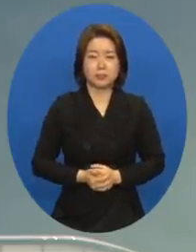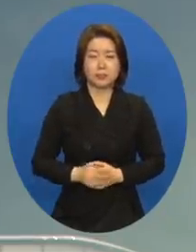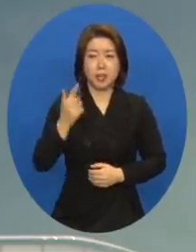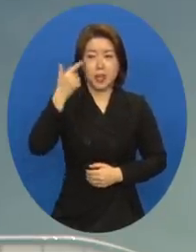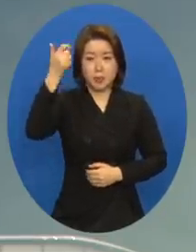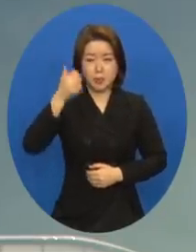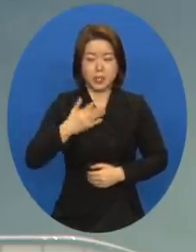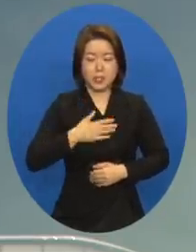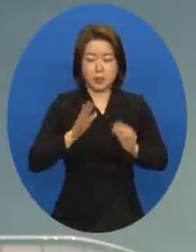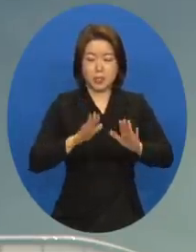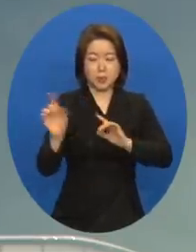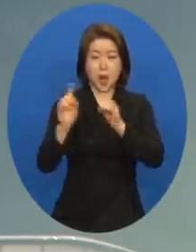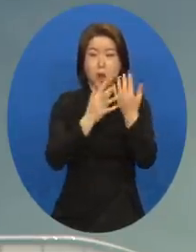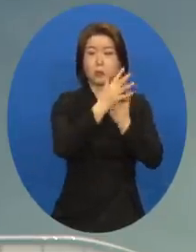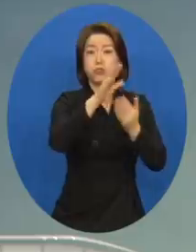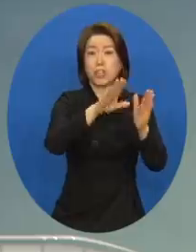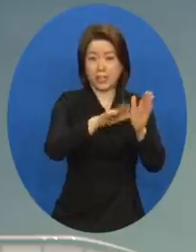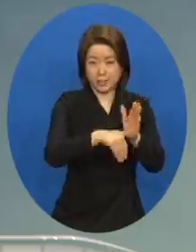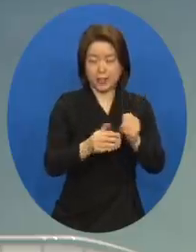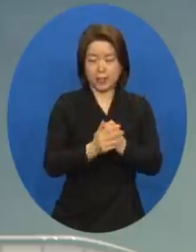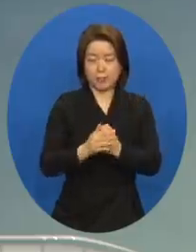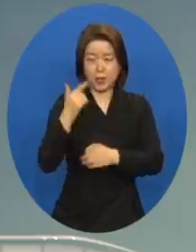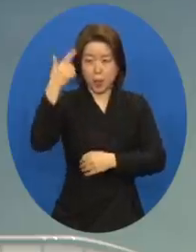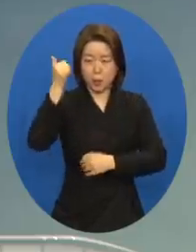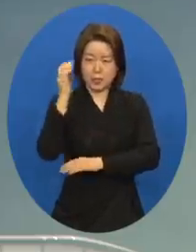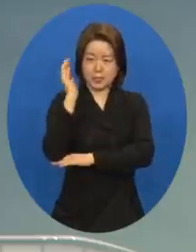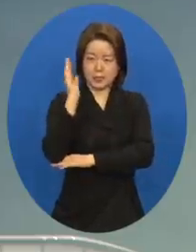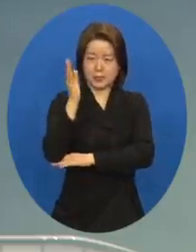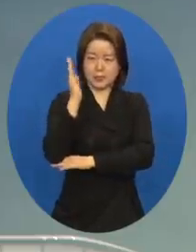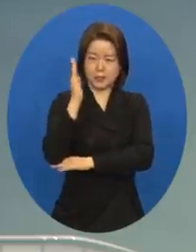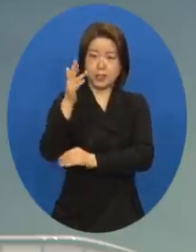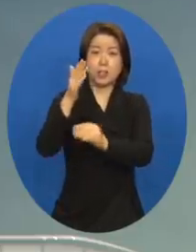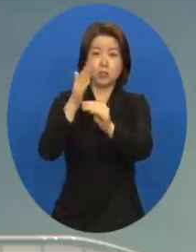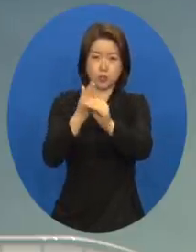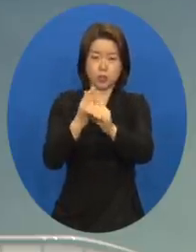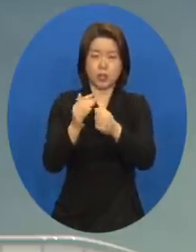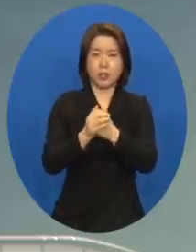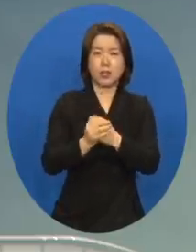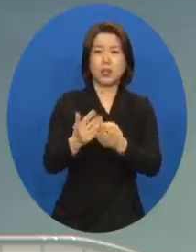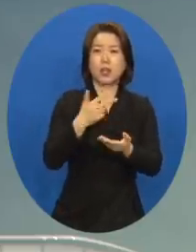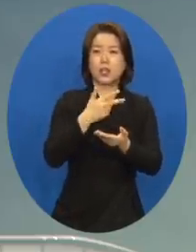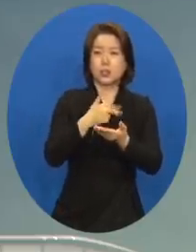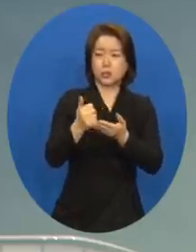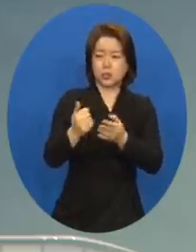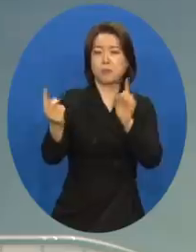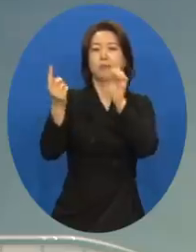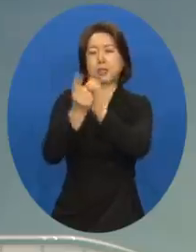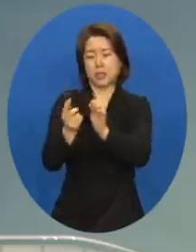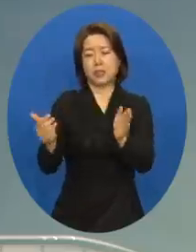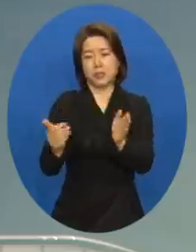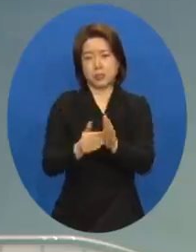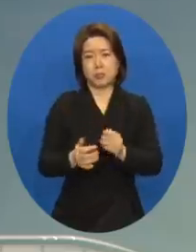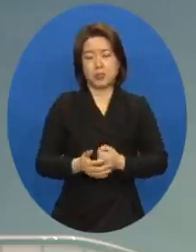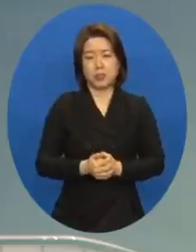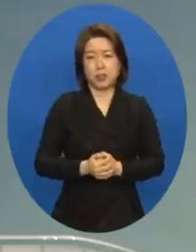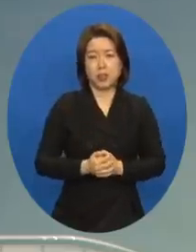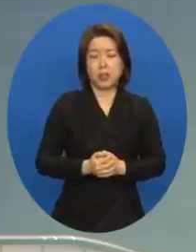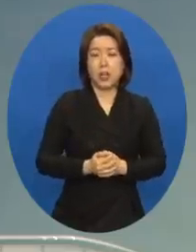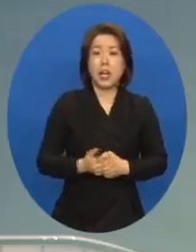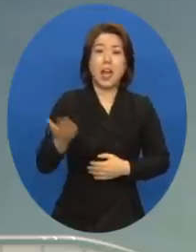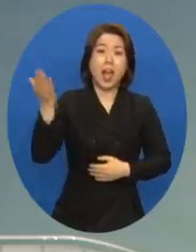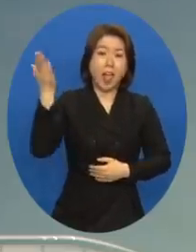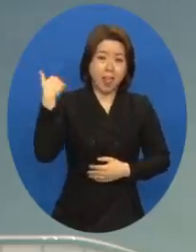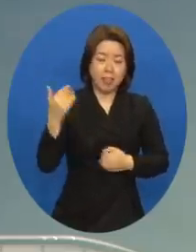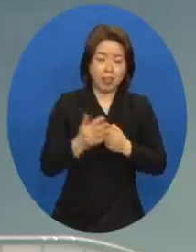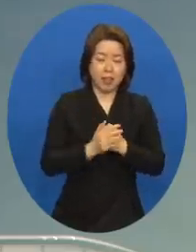목사님, 저는 이번 부흥회 때 목사님께서 설교하시는 중에 주님을 만났습니다. 저는 오래전 큰